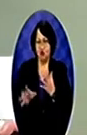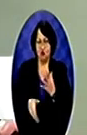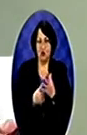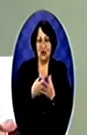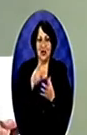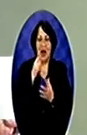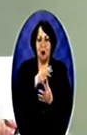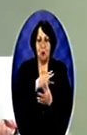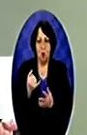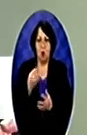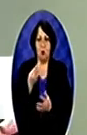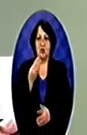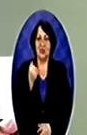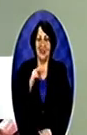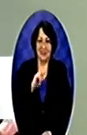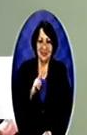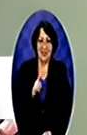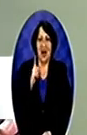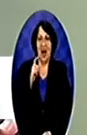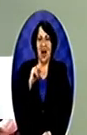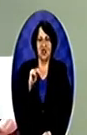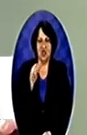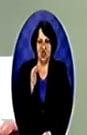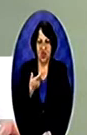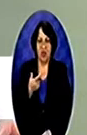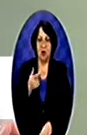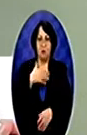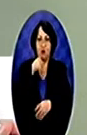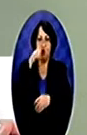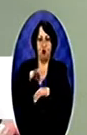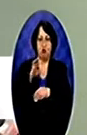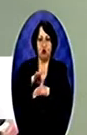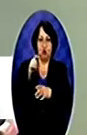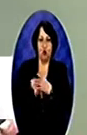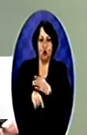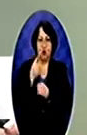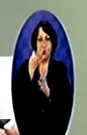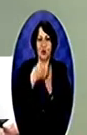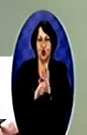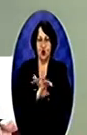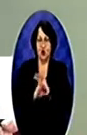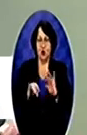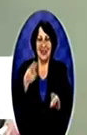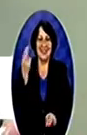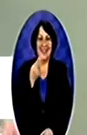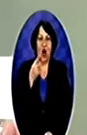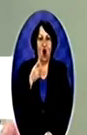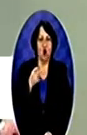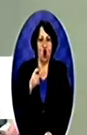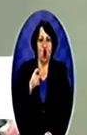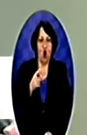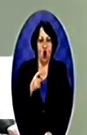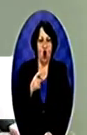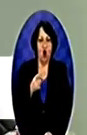гэж явчихсан шүү дээ. А дотор талаас нь 182 зүйлийн цагаан хорхой. Энэ нь бол